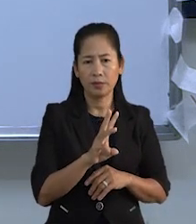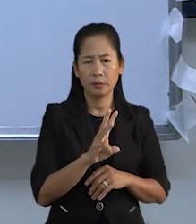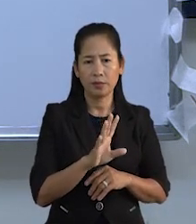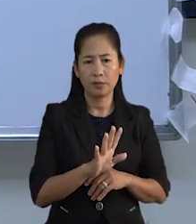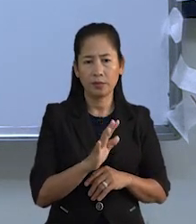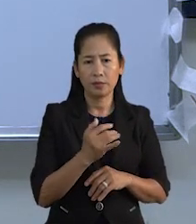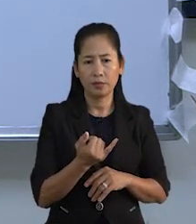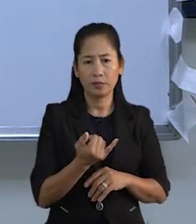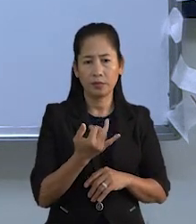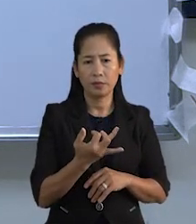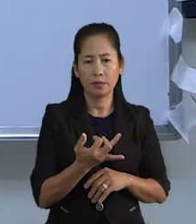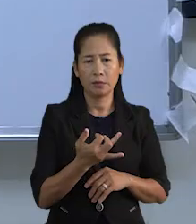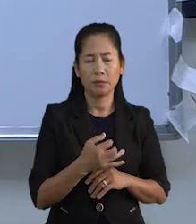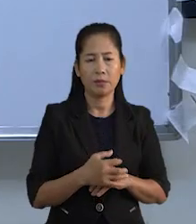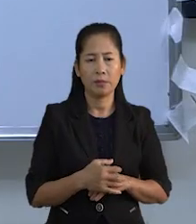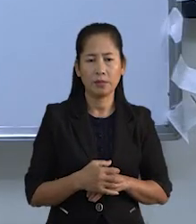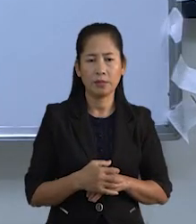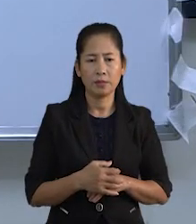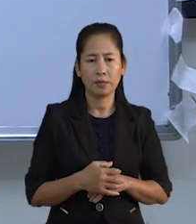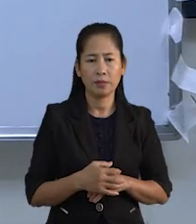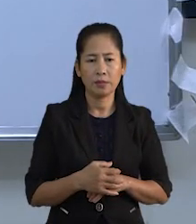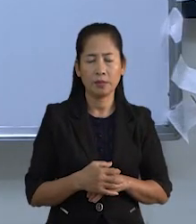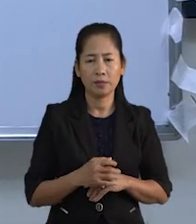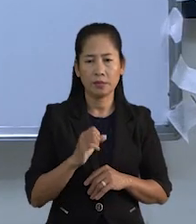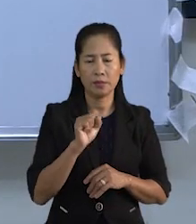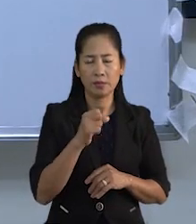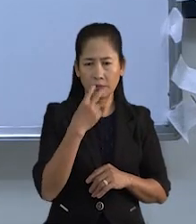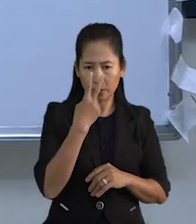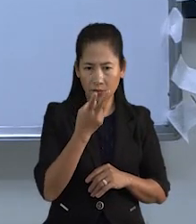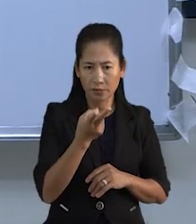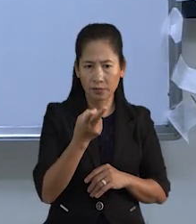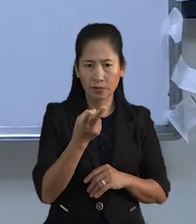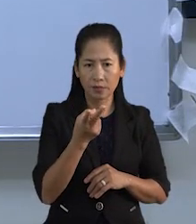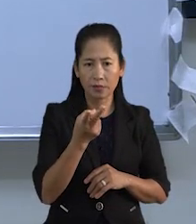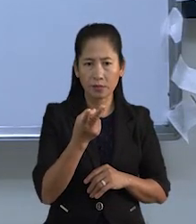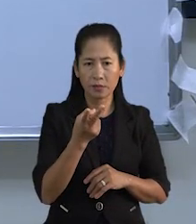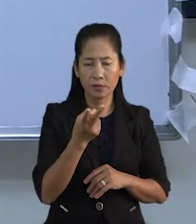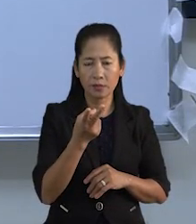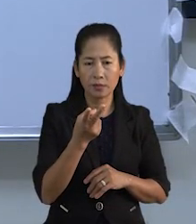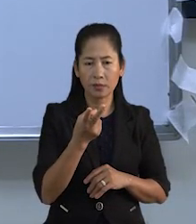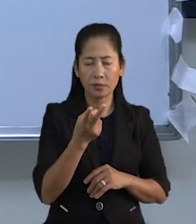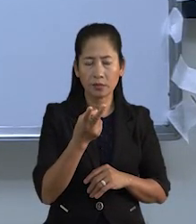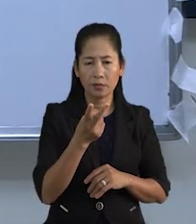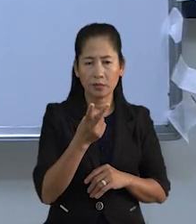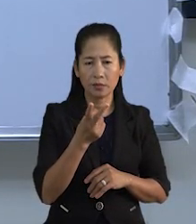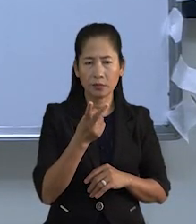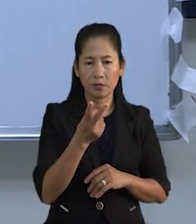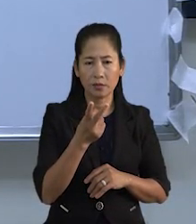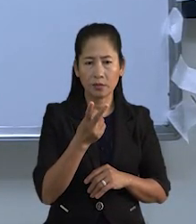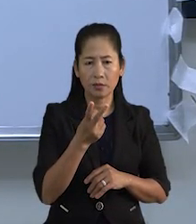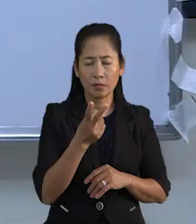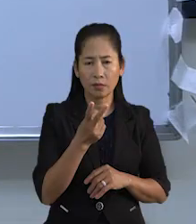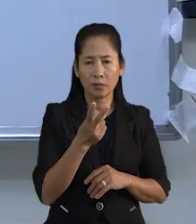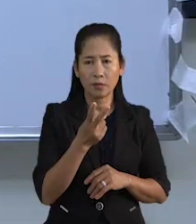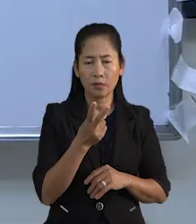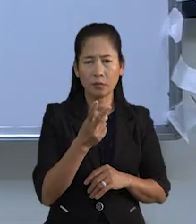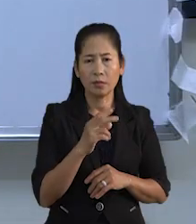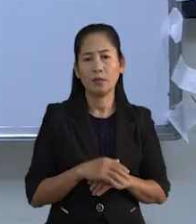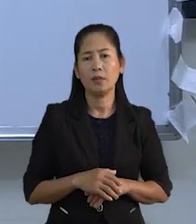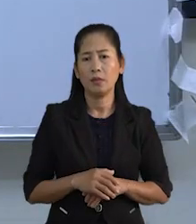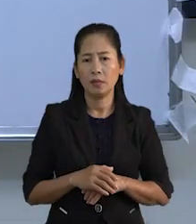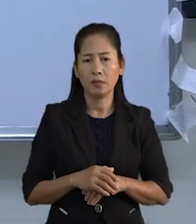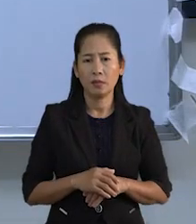4 5 6និង7ទៀតបាទកូនមើល ណាកាលណាពេលដល់ពេល